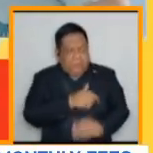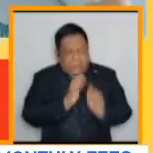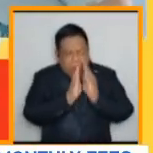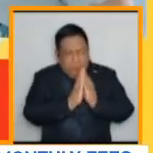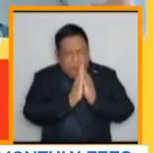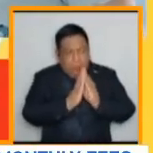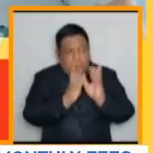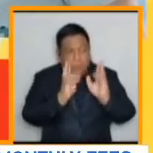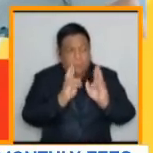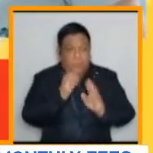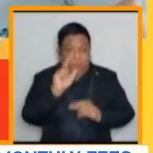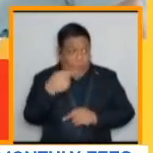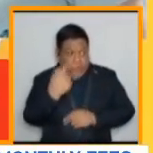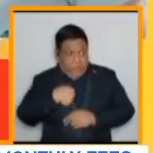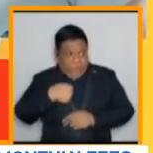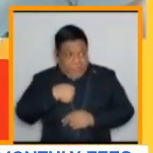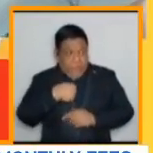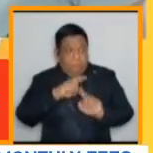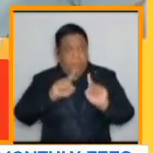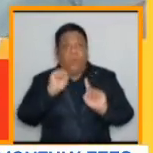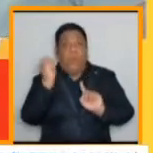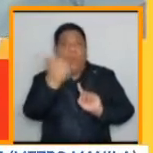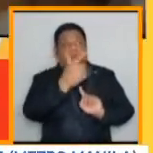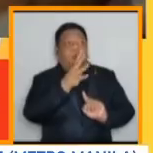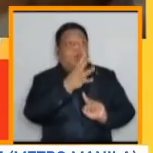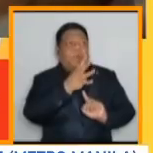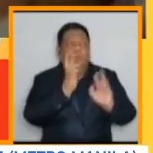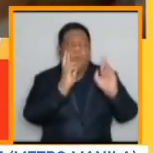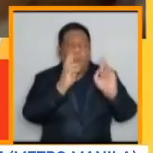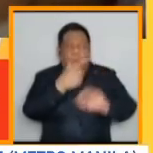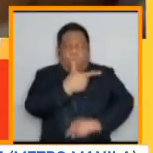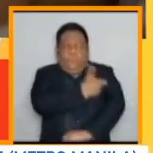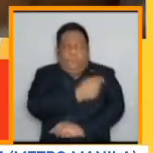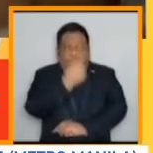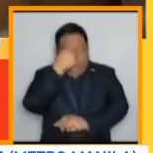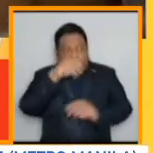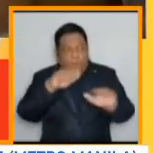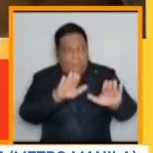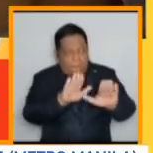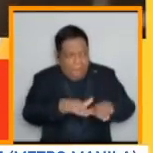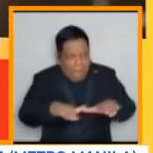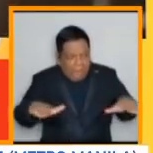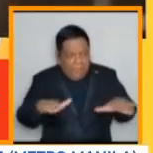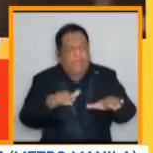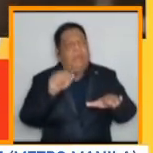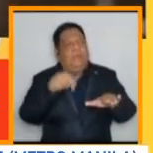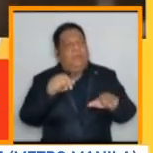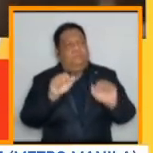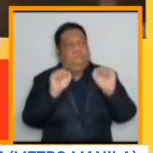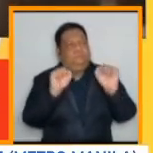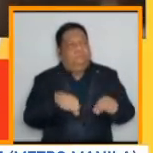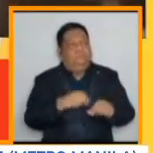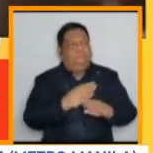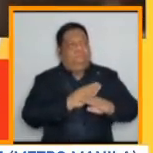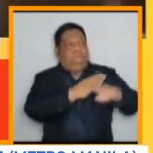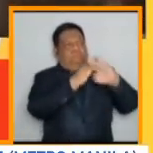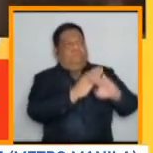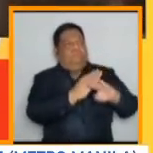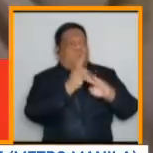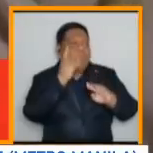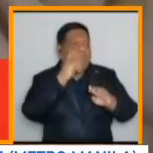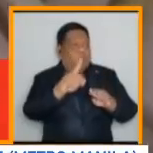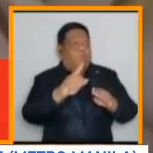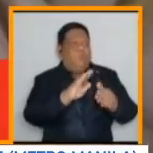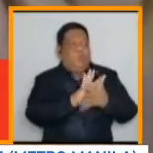mga nanay na sana magkaroon din ng vaccine for the kids para at least mas may panglaban sila kung ano man ang mangyari kung lumabas man